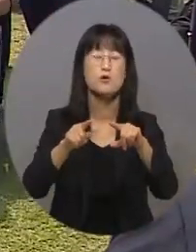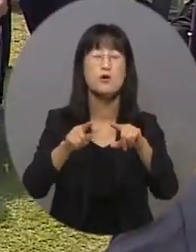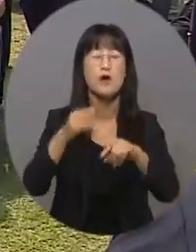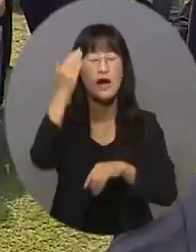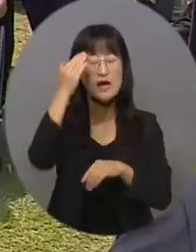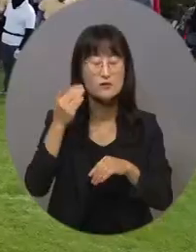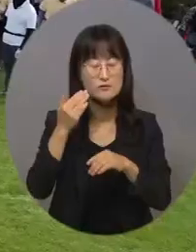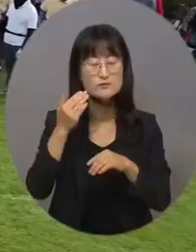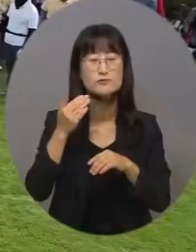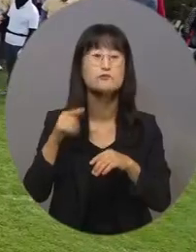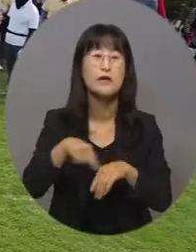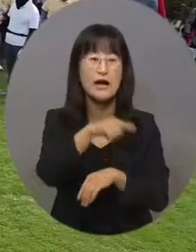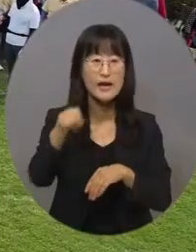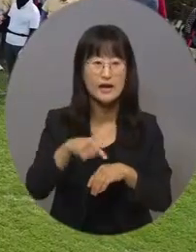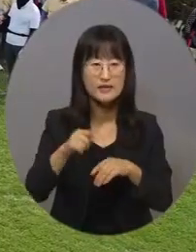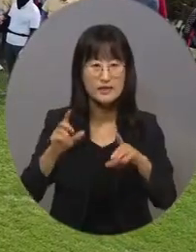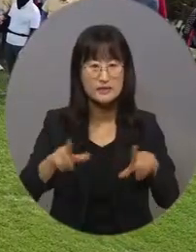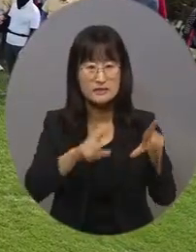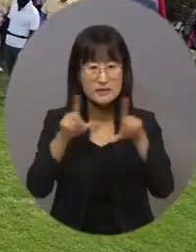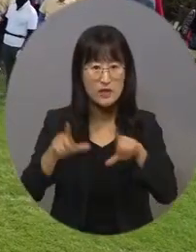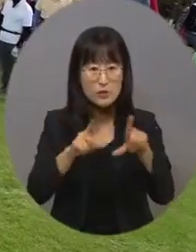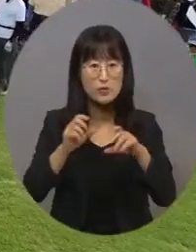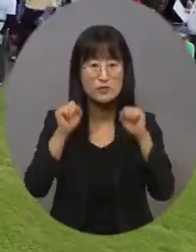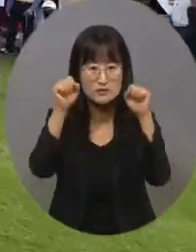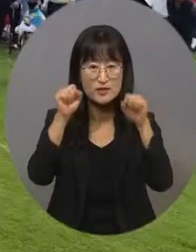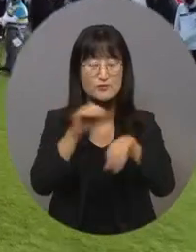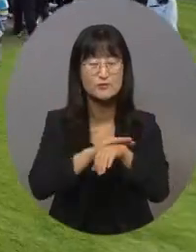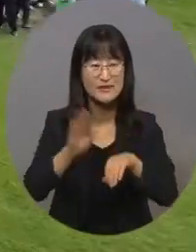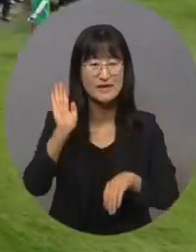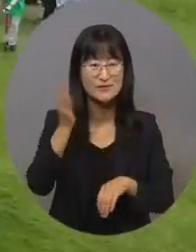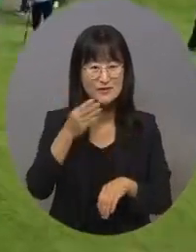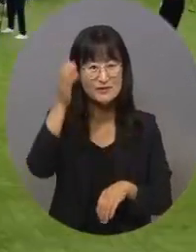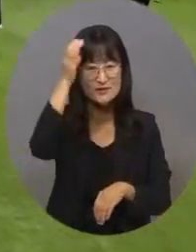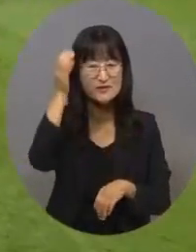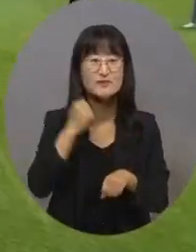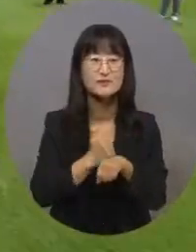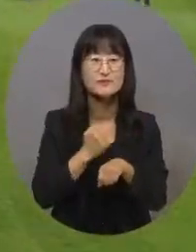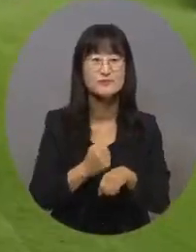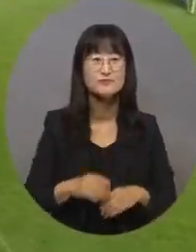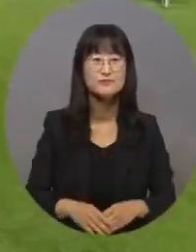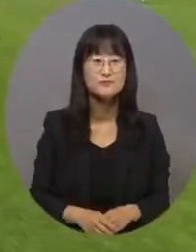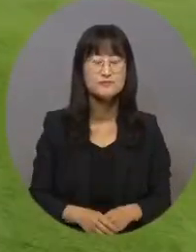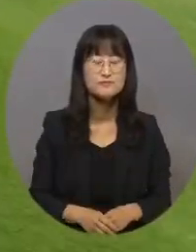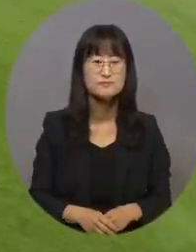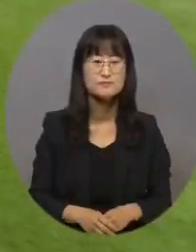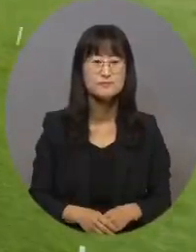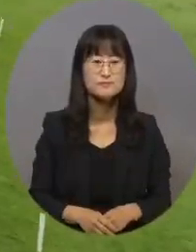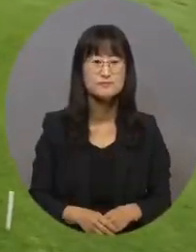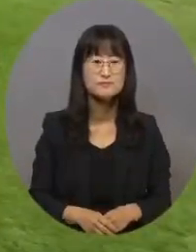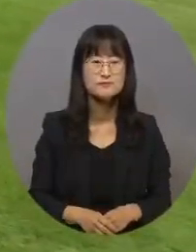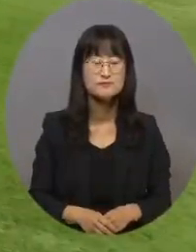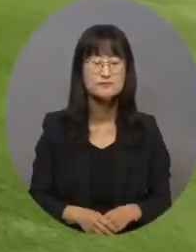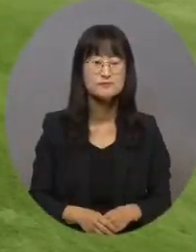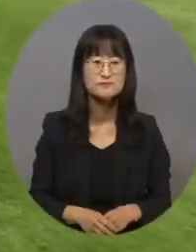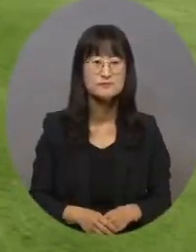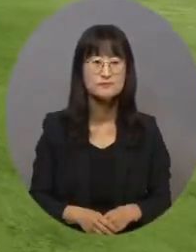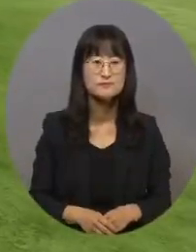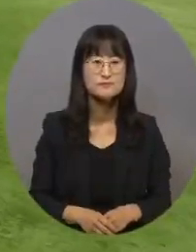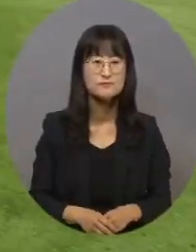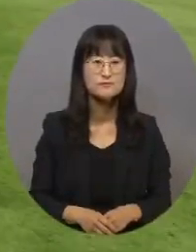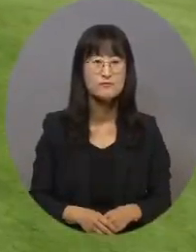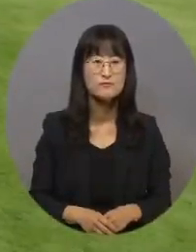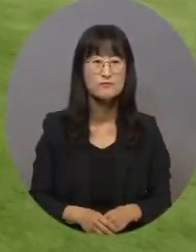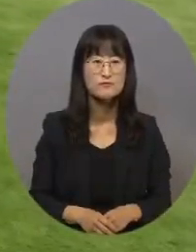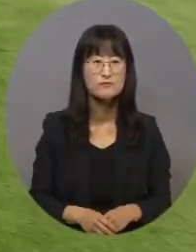저변이 확대되고 국제적인 교류와 화합의 장이 마련될 수 있길 기대해봅니다. 복지TV 뉴스 최유라입니다.